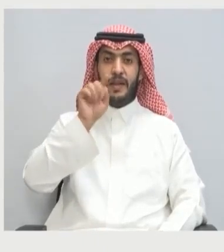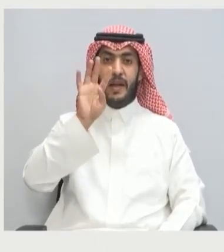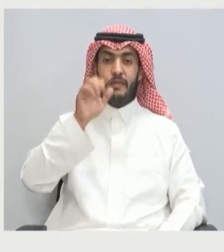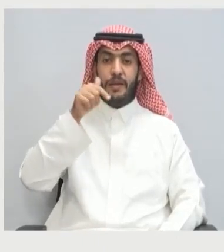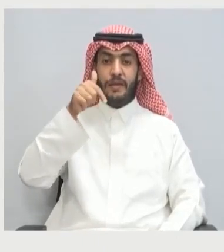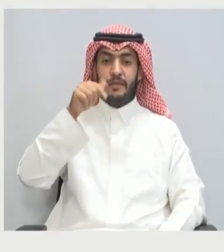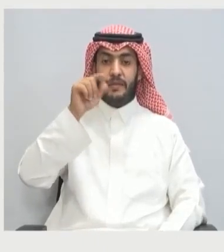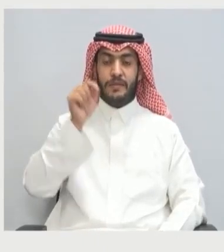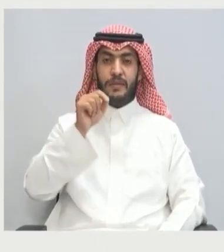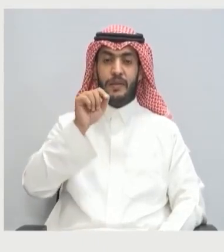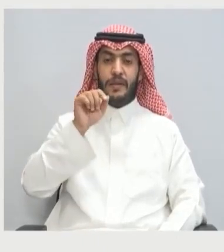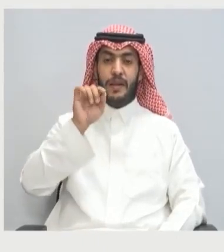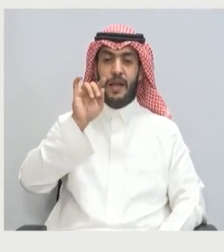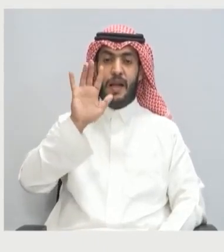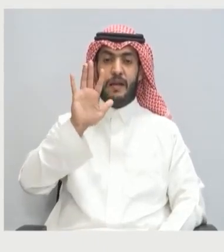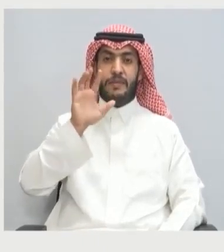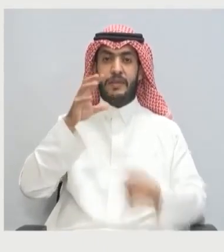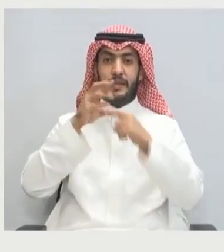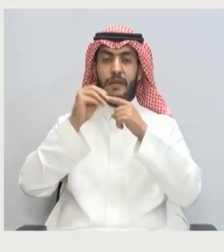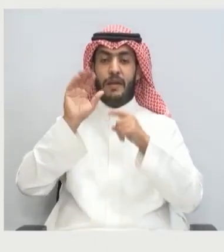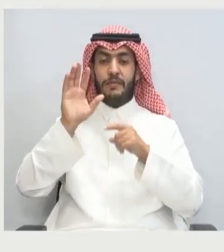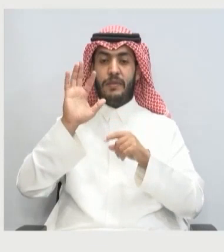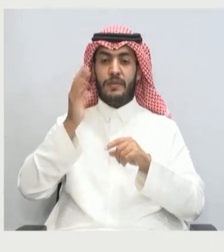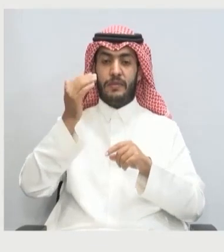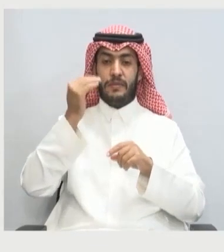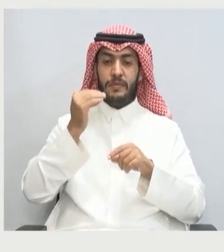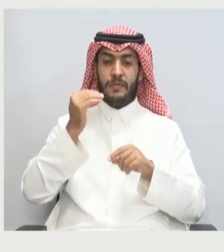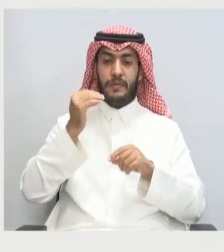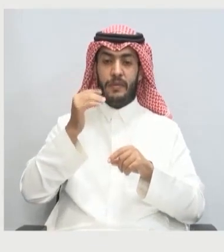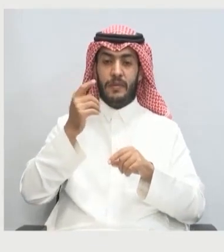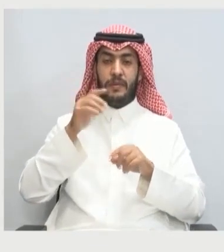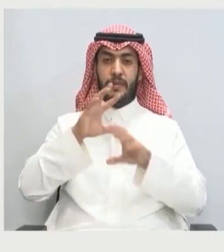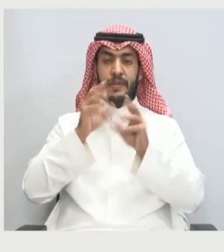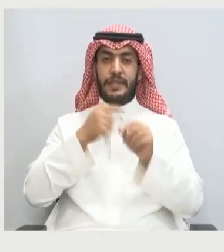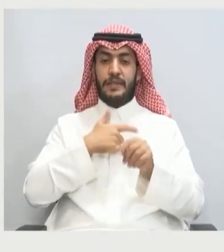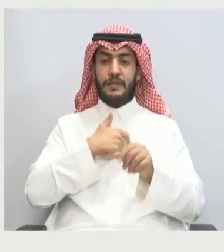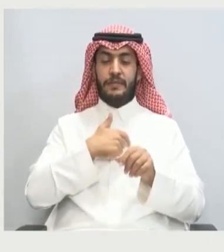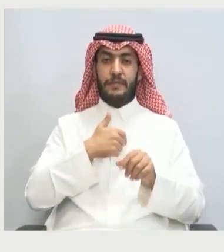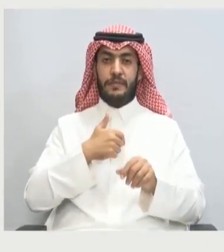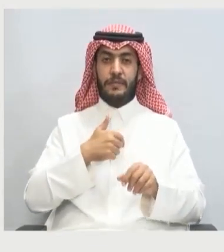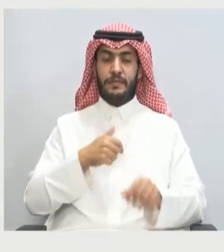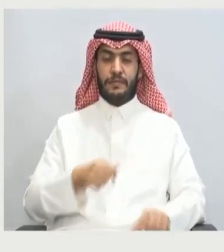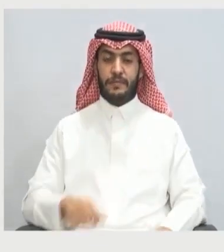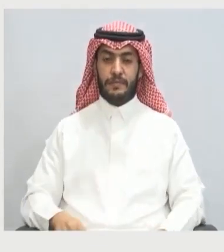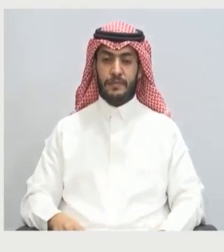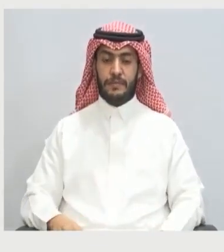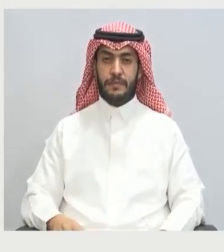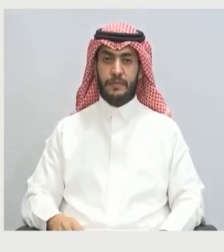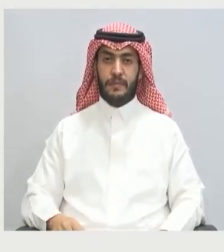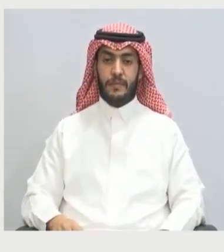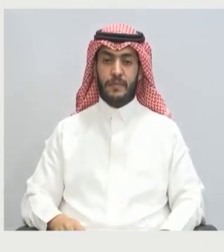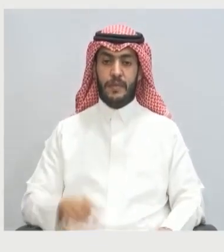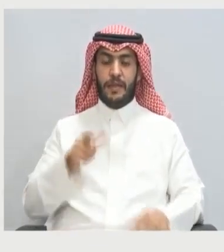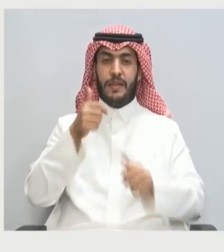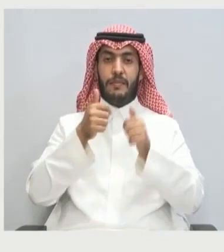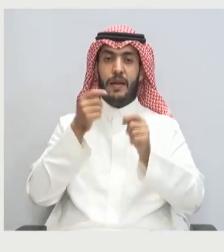6 في 10 اس سالب خ او ممكن ان نكتبها بوحده اخرى عندما نقرب اذا هذا هو